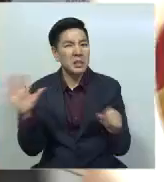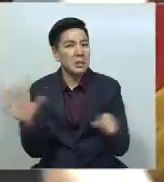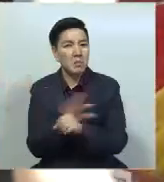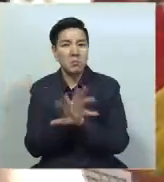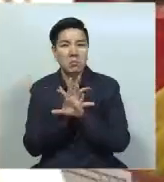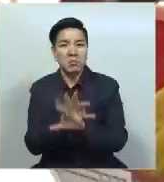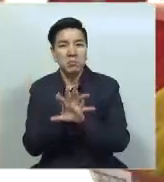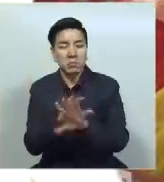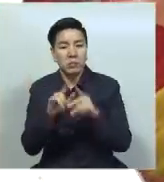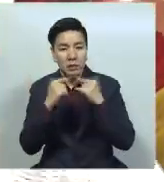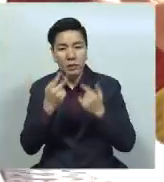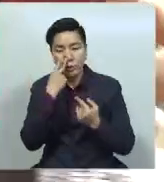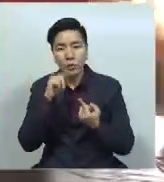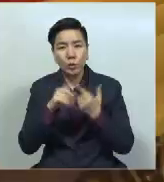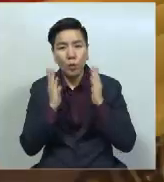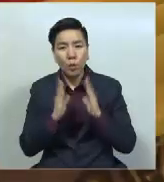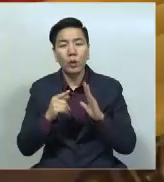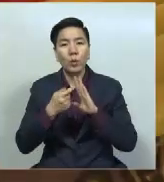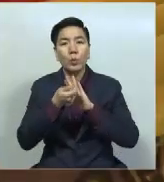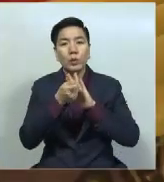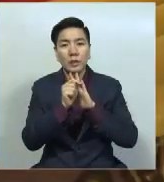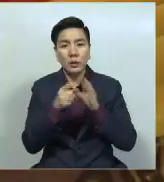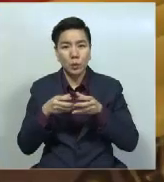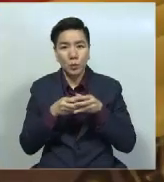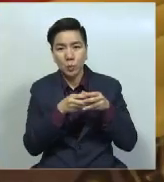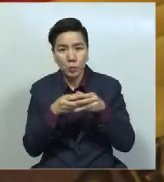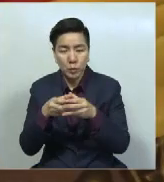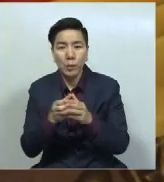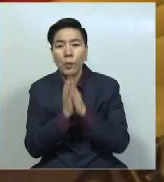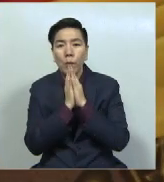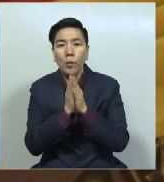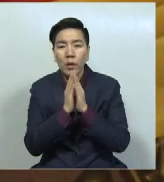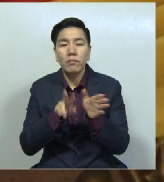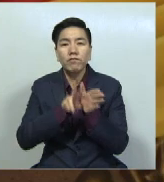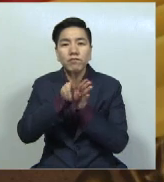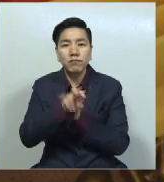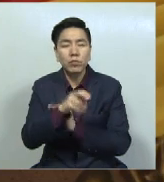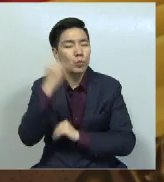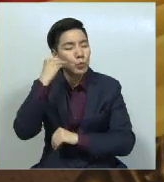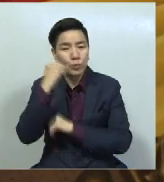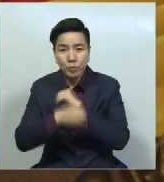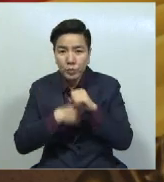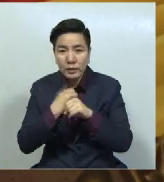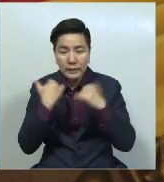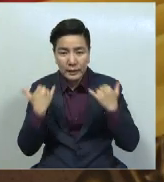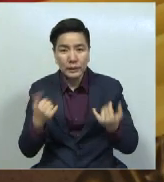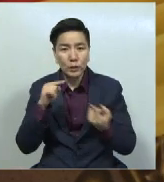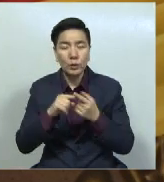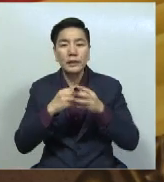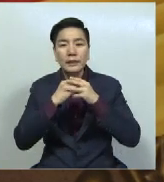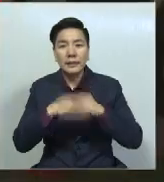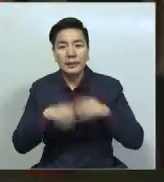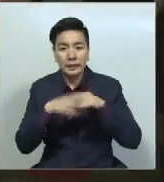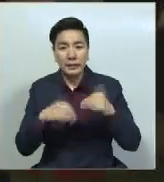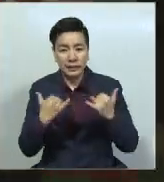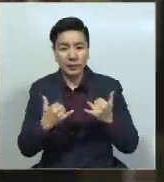มพื้นที่ของวัดนะครับอย่างชาวจังหวัดอุตรดิตถ์กลุ่มนี้นะครับที่เดินทางมาไหว้ขอพรเทพเจ้าทุกปีโดยเฉพาะในวันตรุษจีน